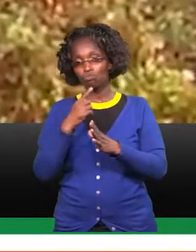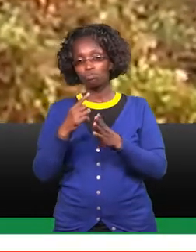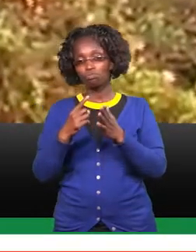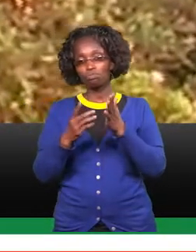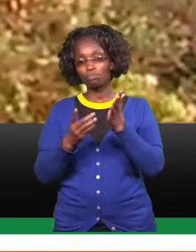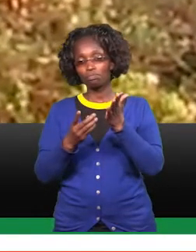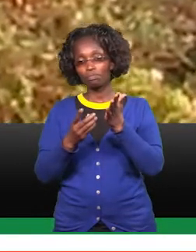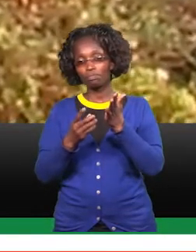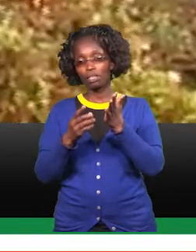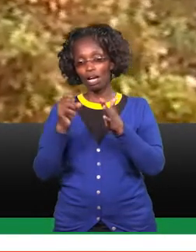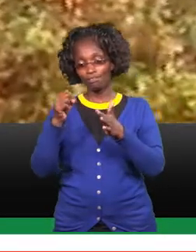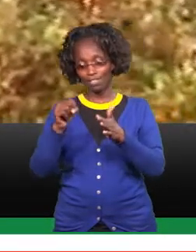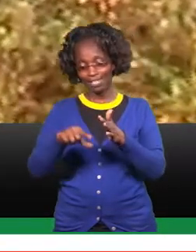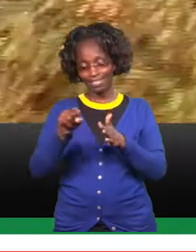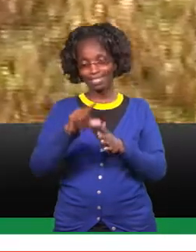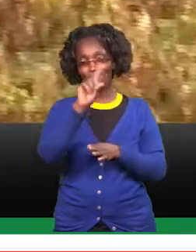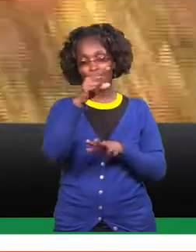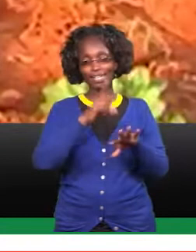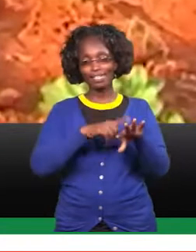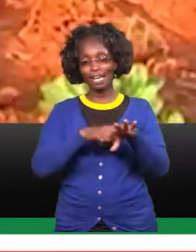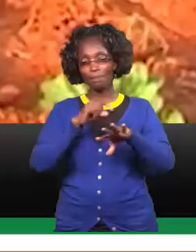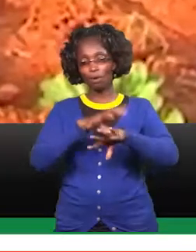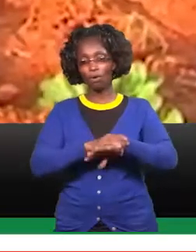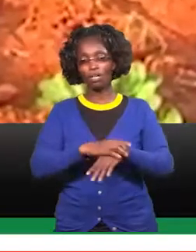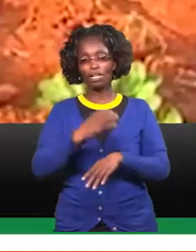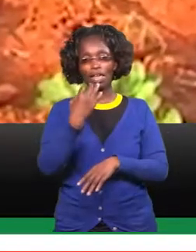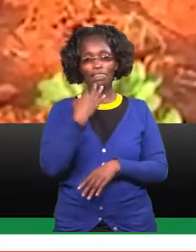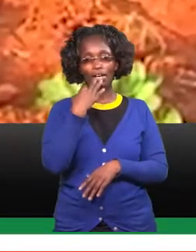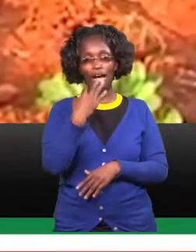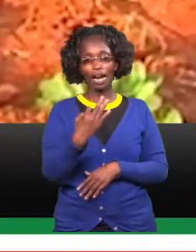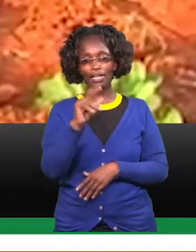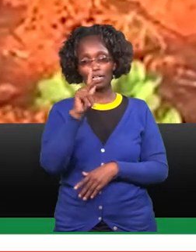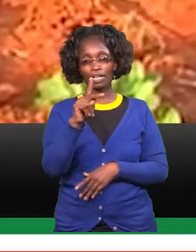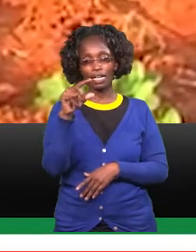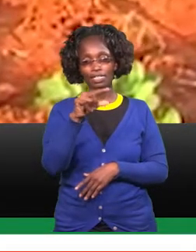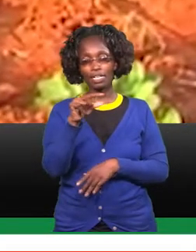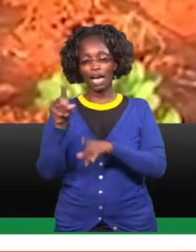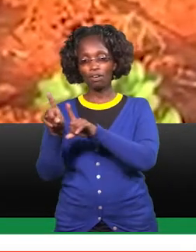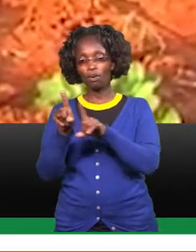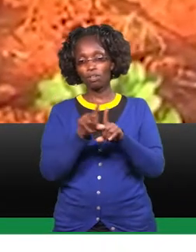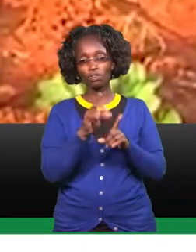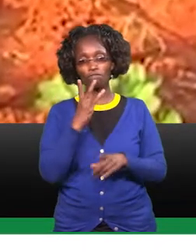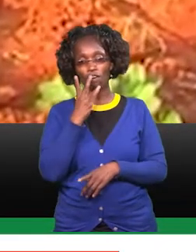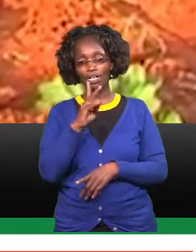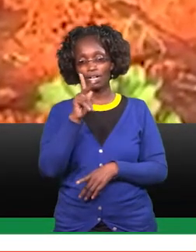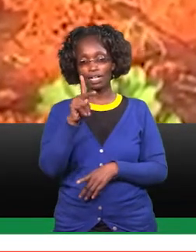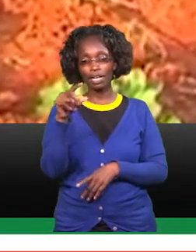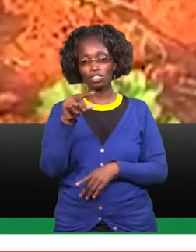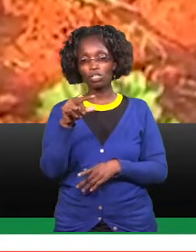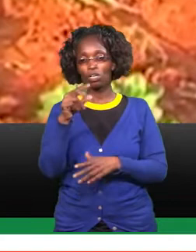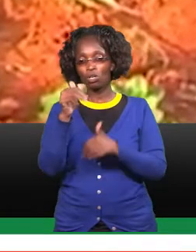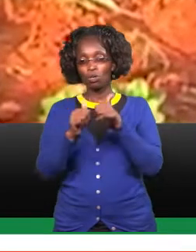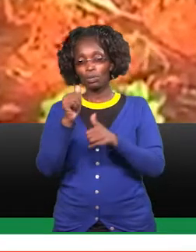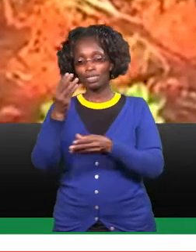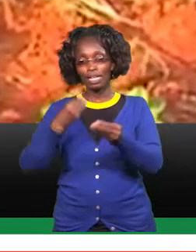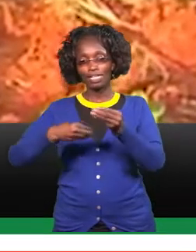ama mbegu za njugu. Mara ya kwanza alivuna kilo 300 za njugu na kilo 450 za mtama,